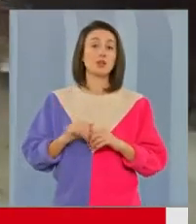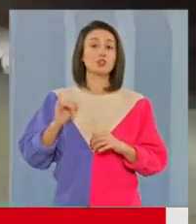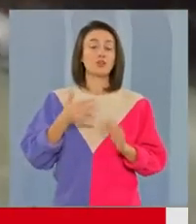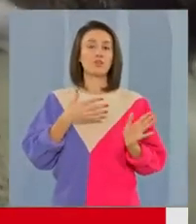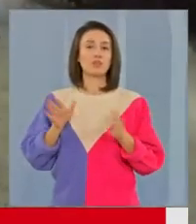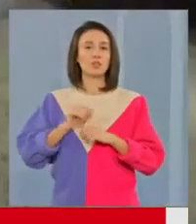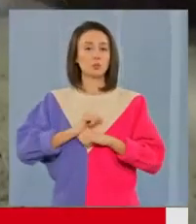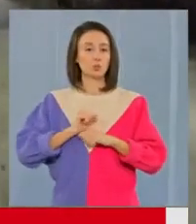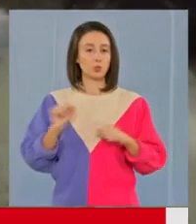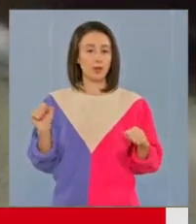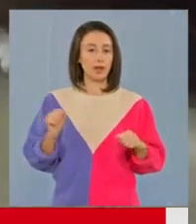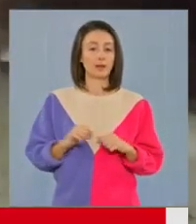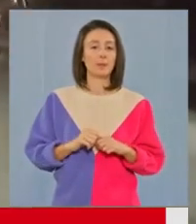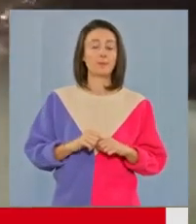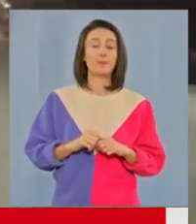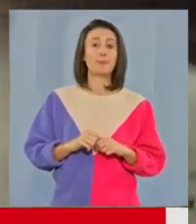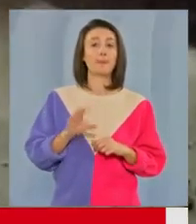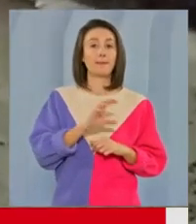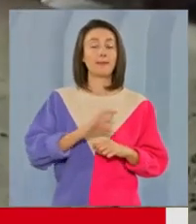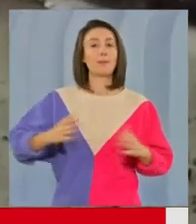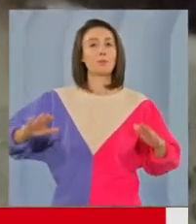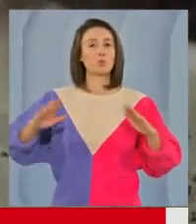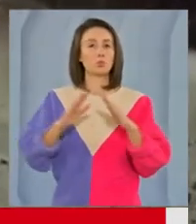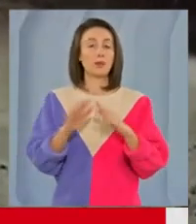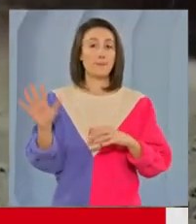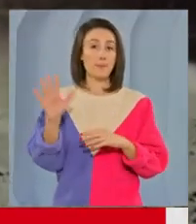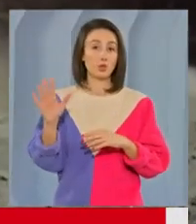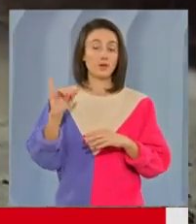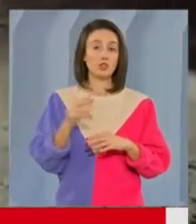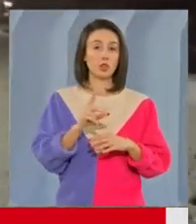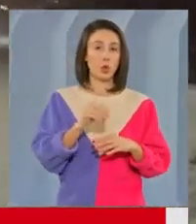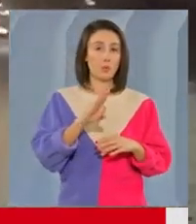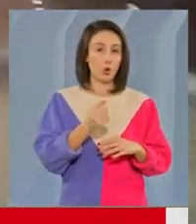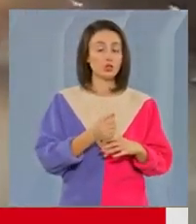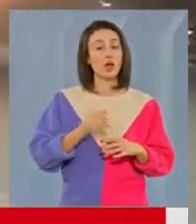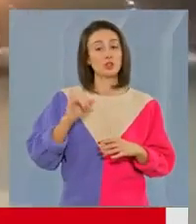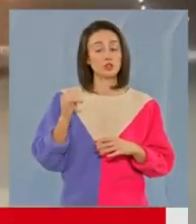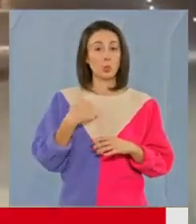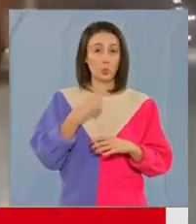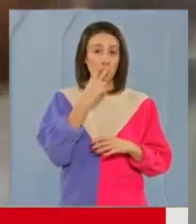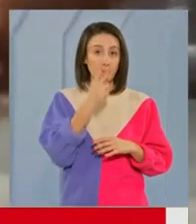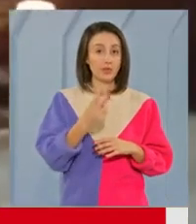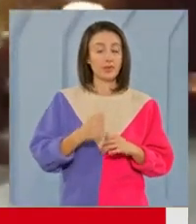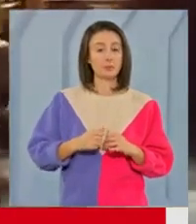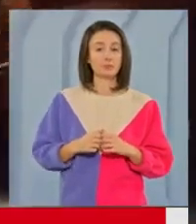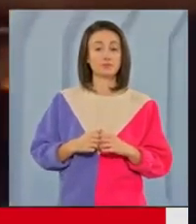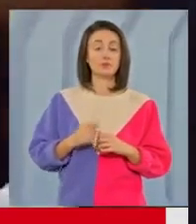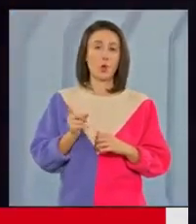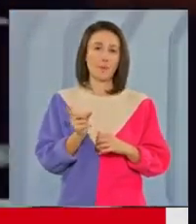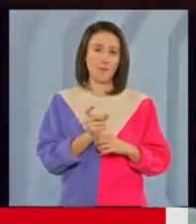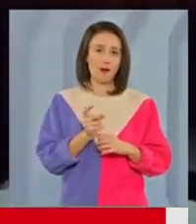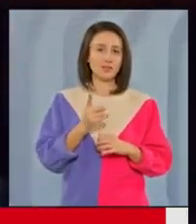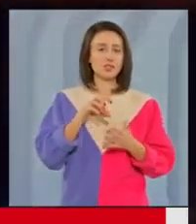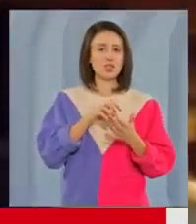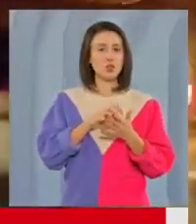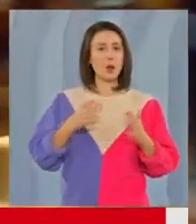vânt puternic, în special în regiunile de munte, în Moldova și în Dobrogea, dar și iată într-o o parte din